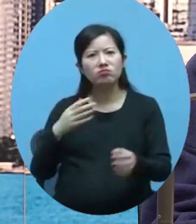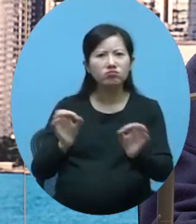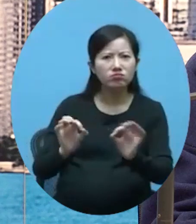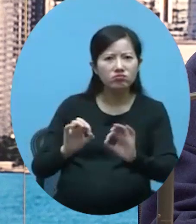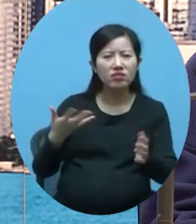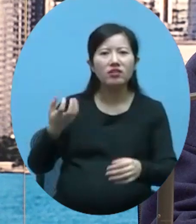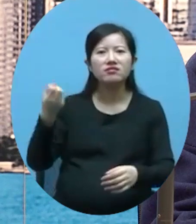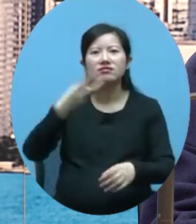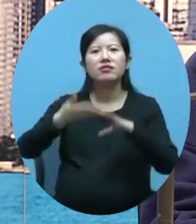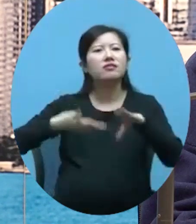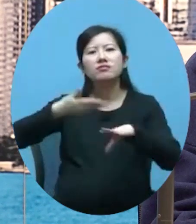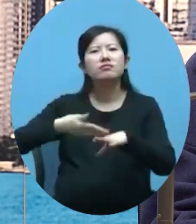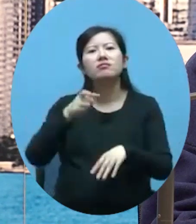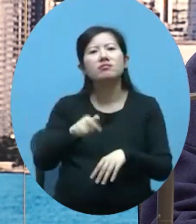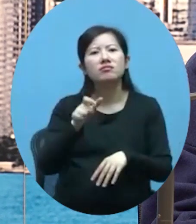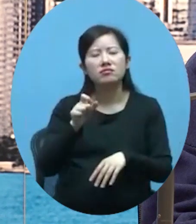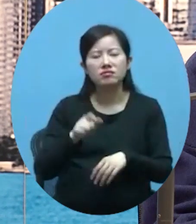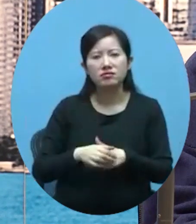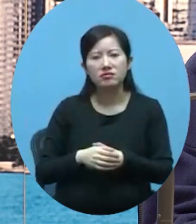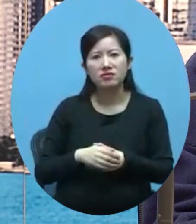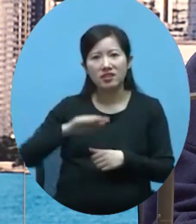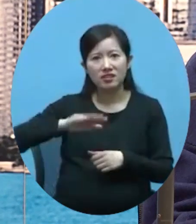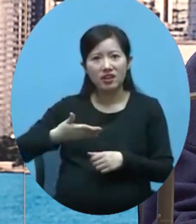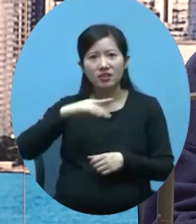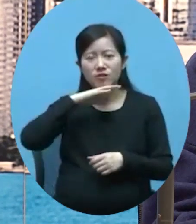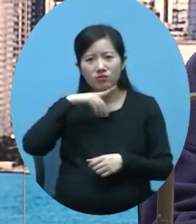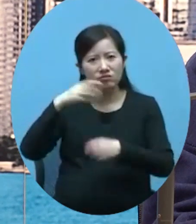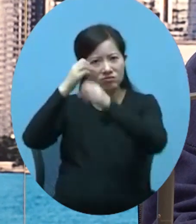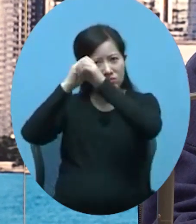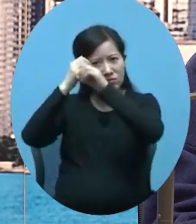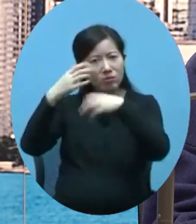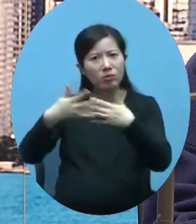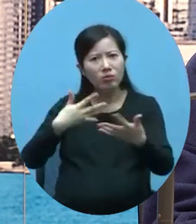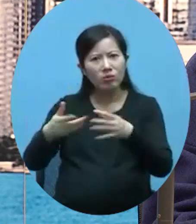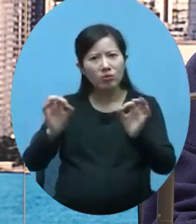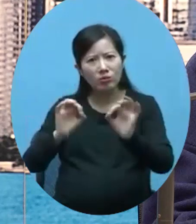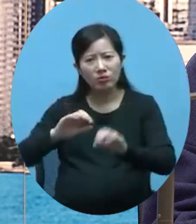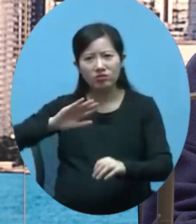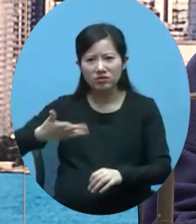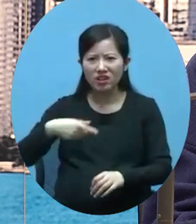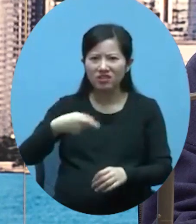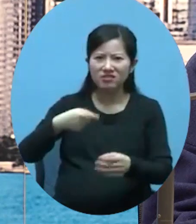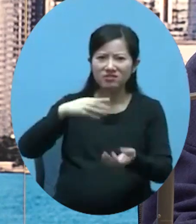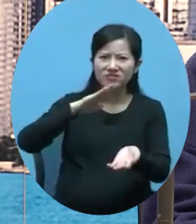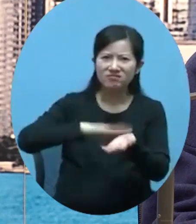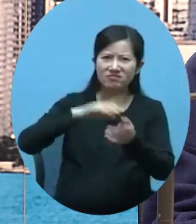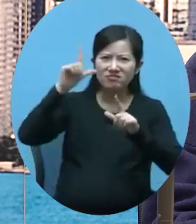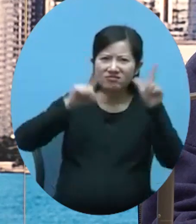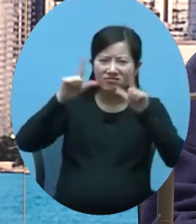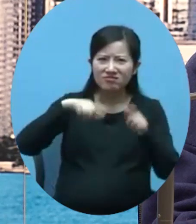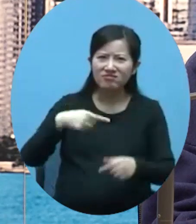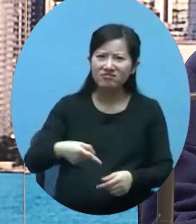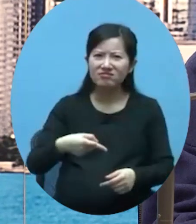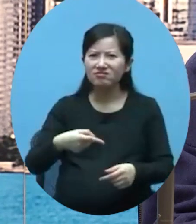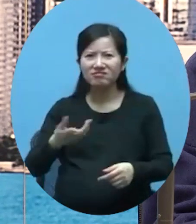没有需要翻炼的但是如果他虽然验了阴性但是他有一些病情是解释不到的就是例如他还是很